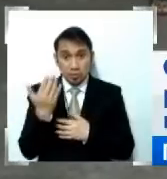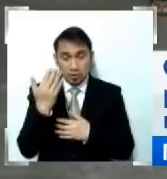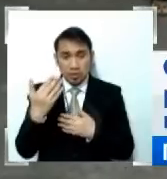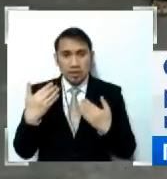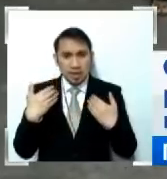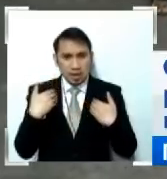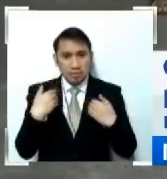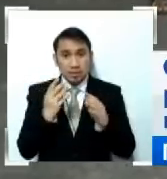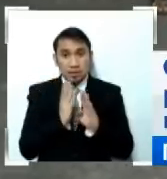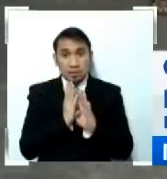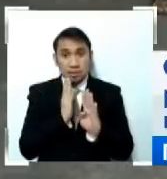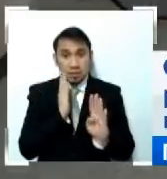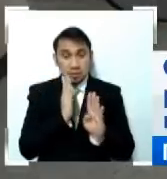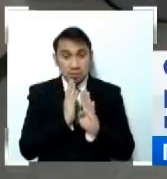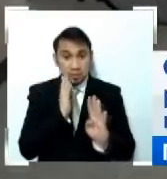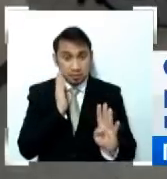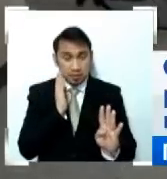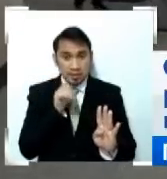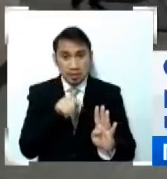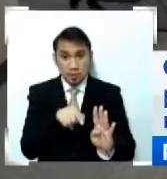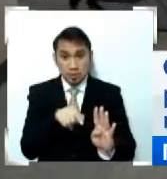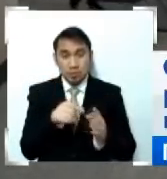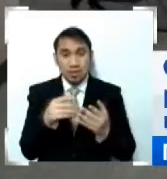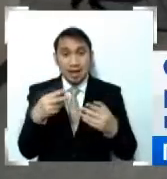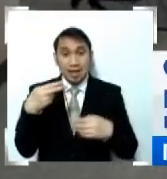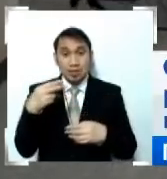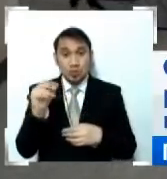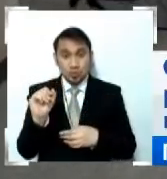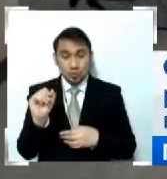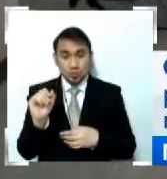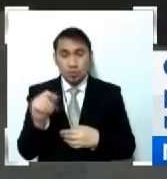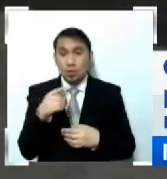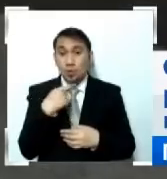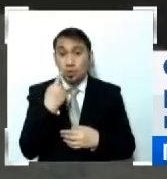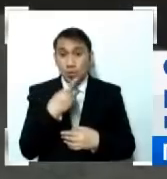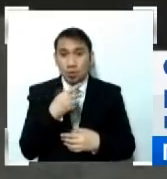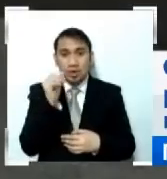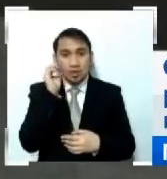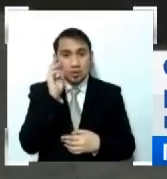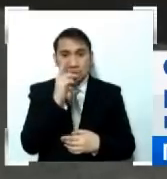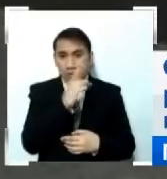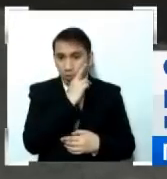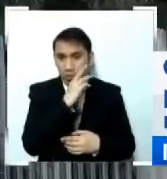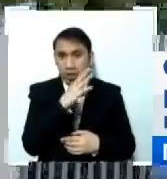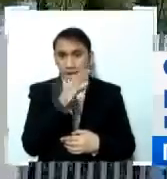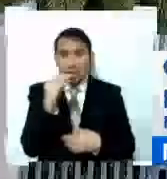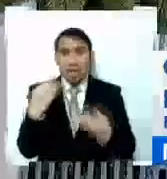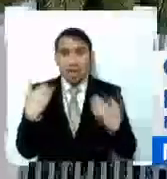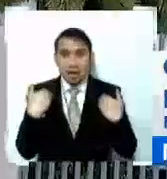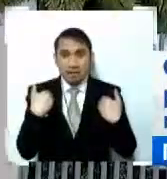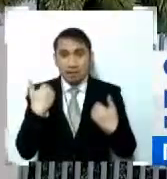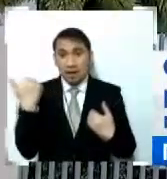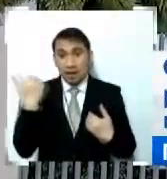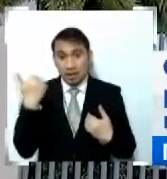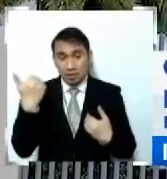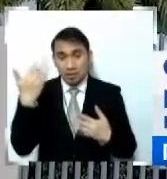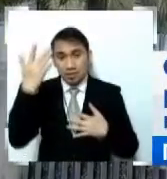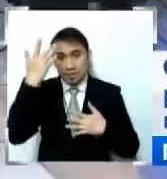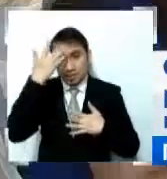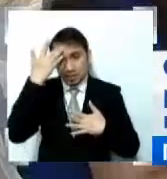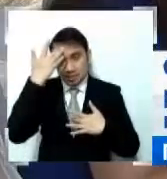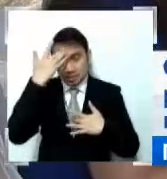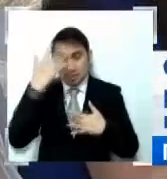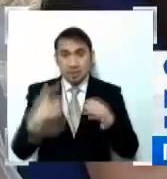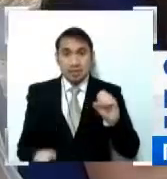na ginawang vaccination site. Mga senior citizen at mga may comorbidity ang nagpabakuna roon. Habang sa Santa Ana Hospital